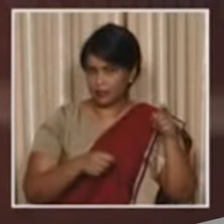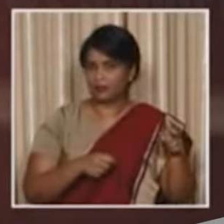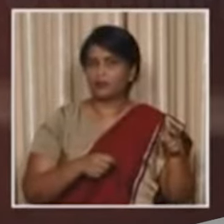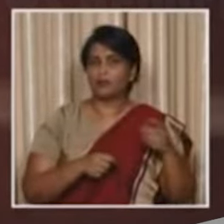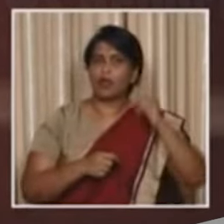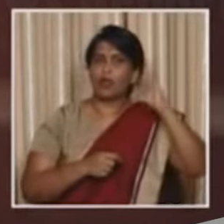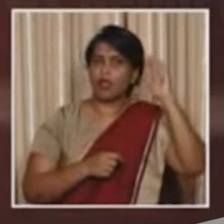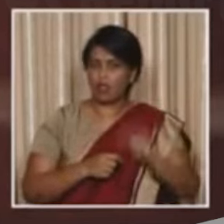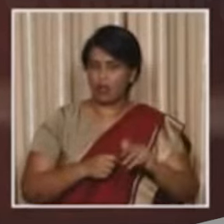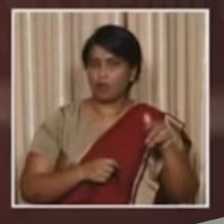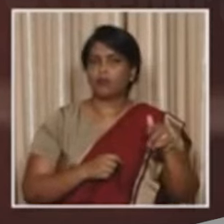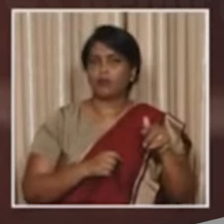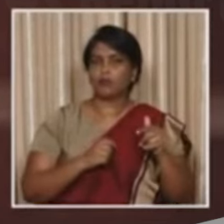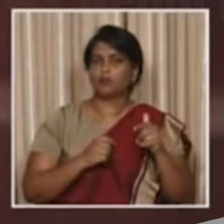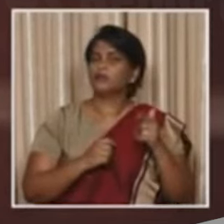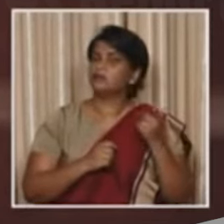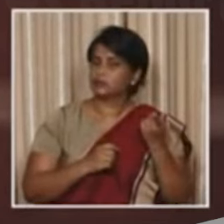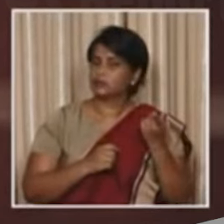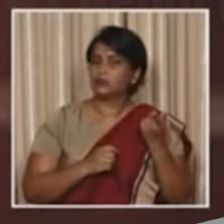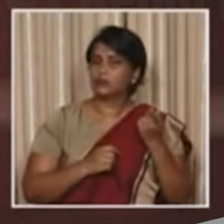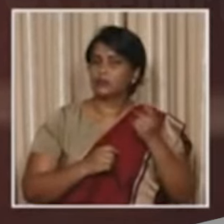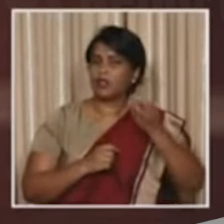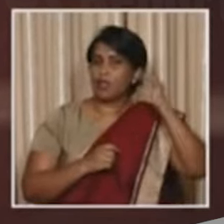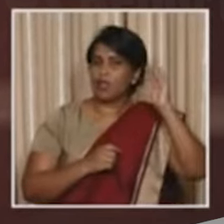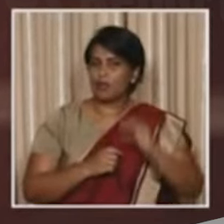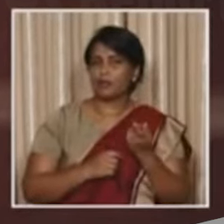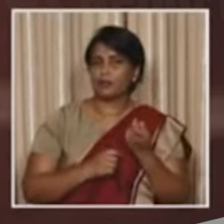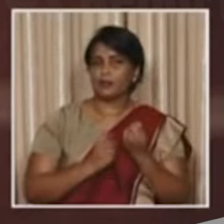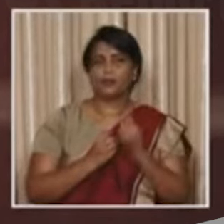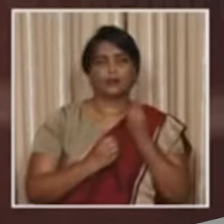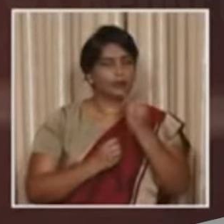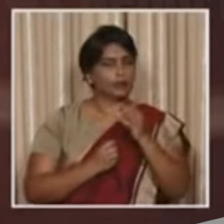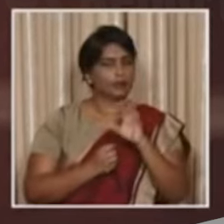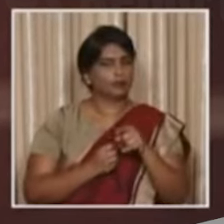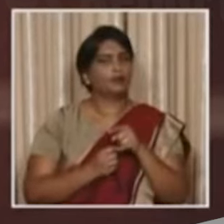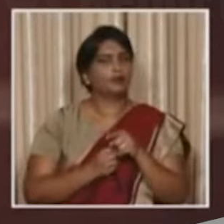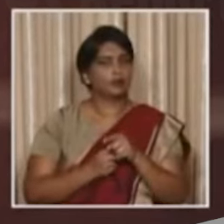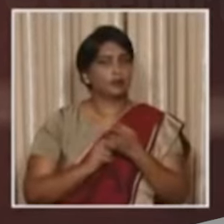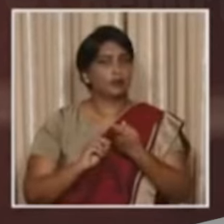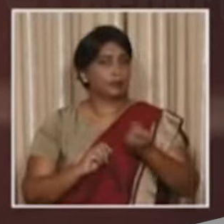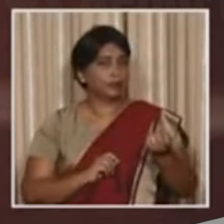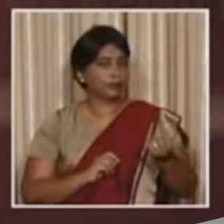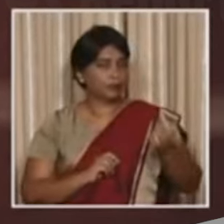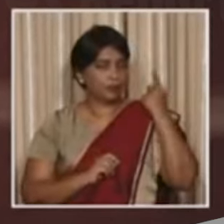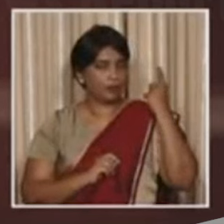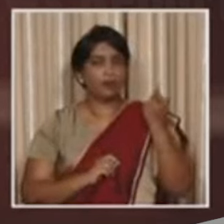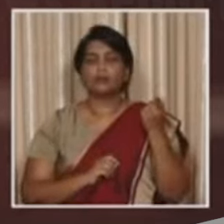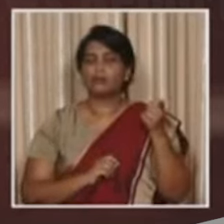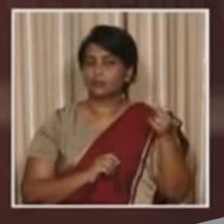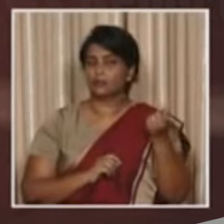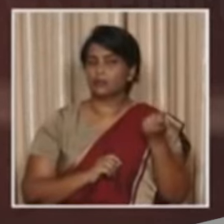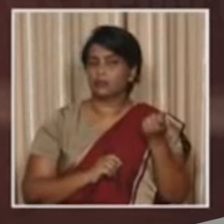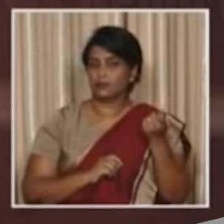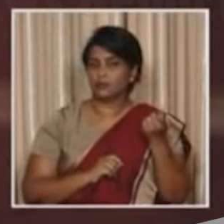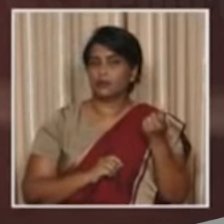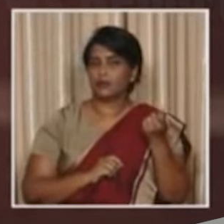අඩු තක්සේරුවක් අඩු වටිනාකමක් දීලා තියෙද්දී ඊට වැඩි මුදලකට මේ